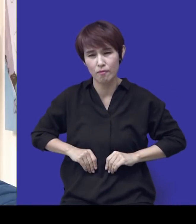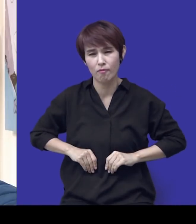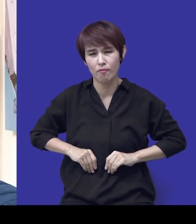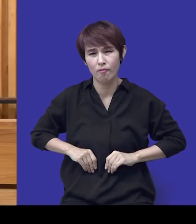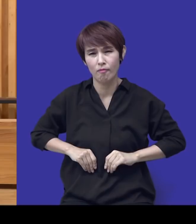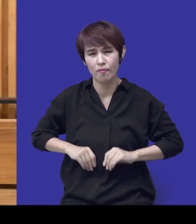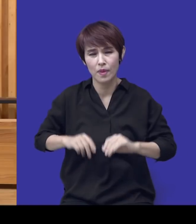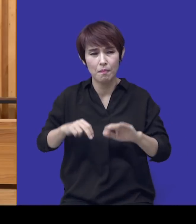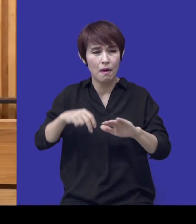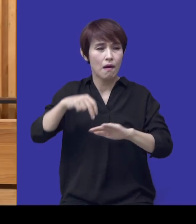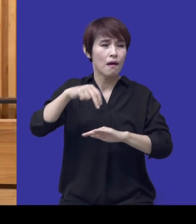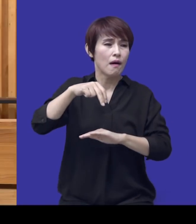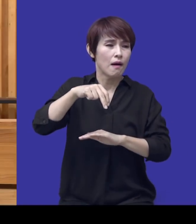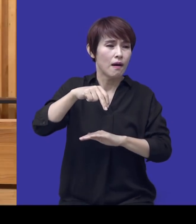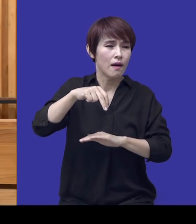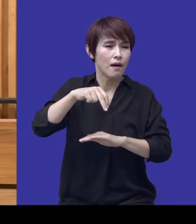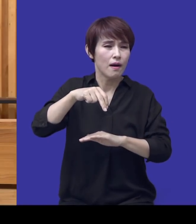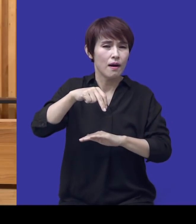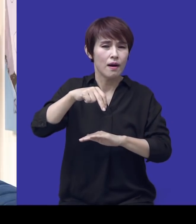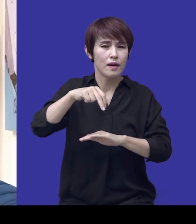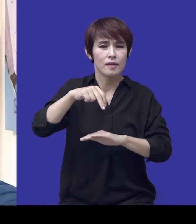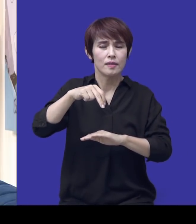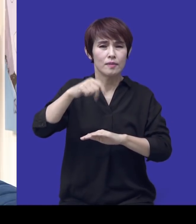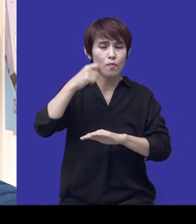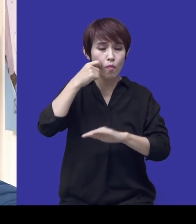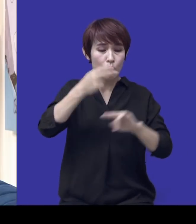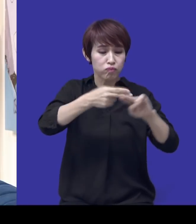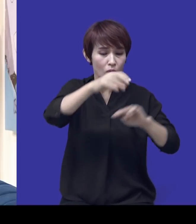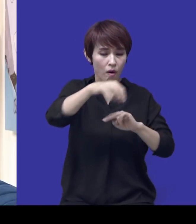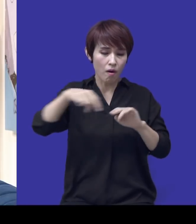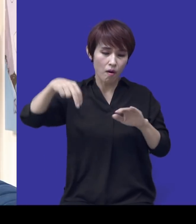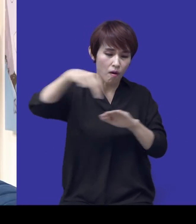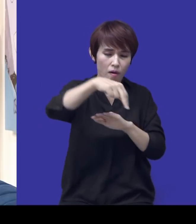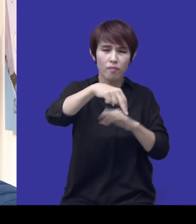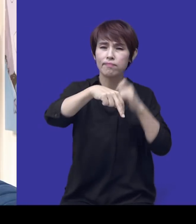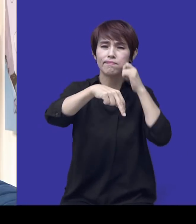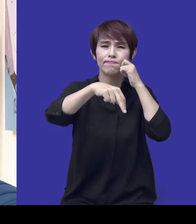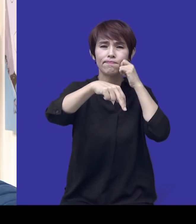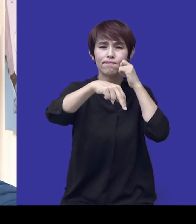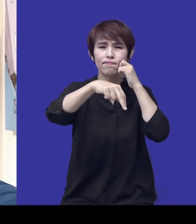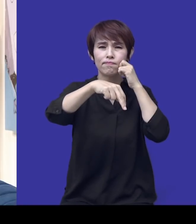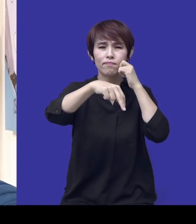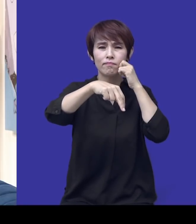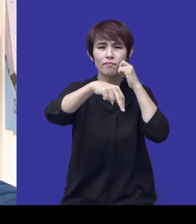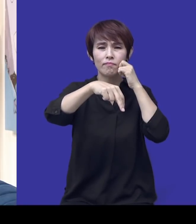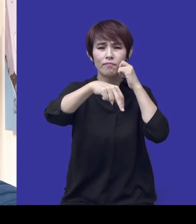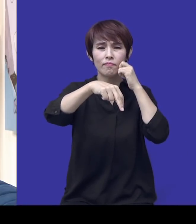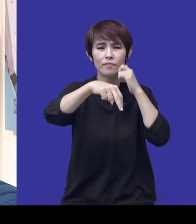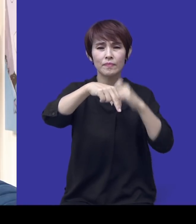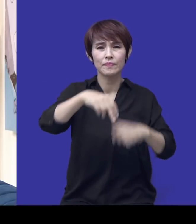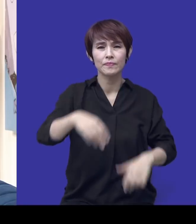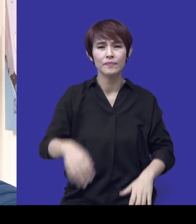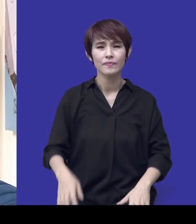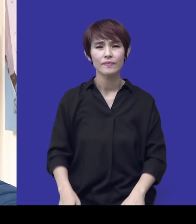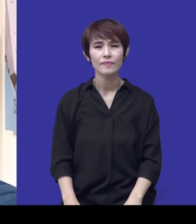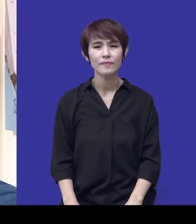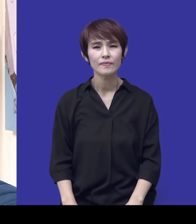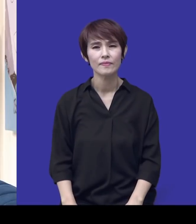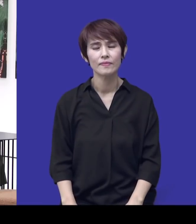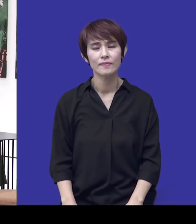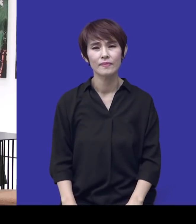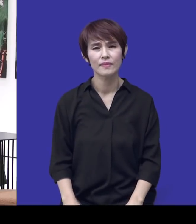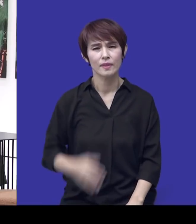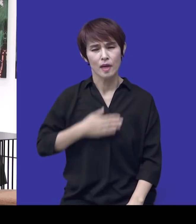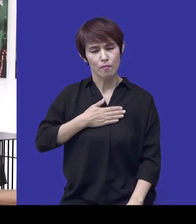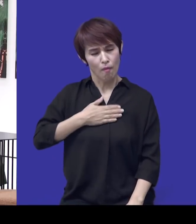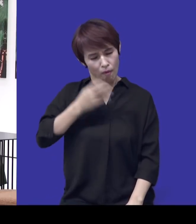수가 없겠는 거예요. 그 부엌을 갈 수가 없겠는 거예요. 너무 그건 제가 태어나서 정말 처음 느껴보는